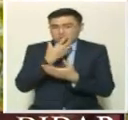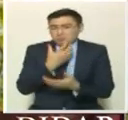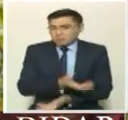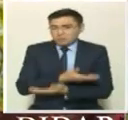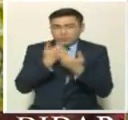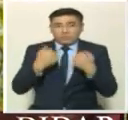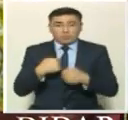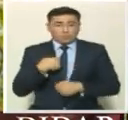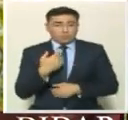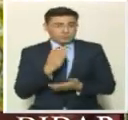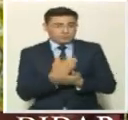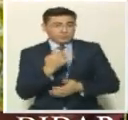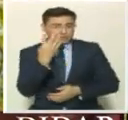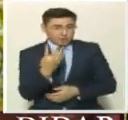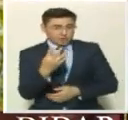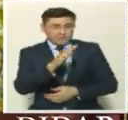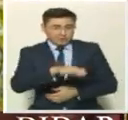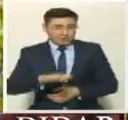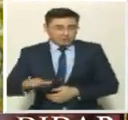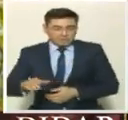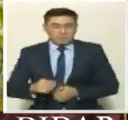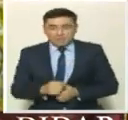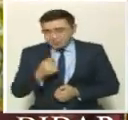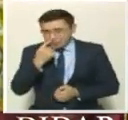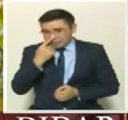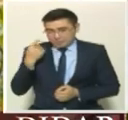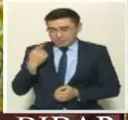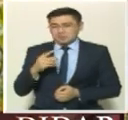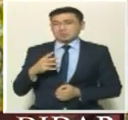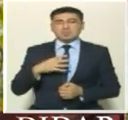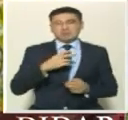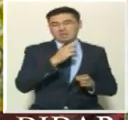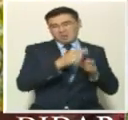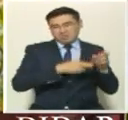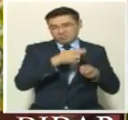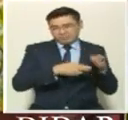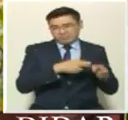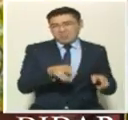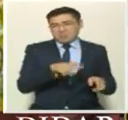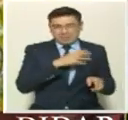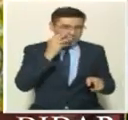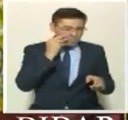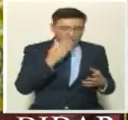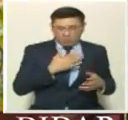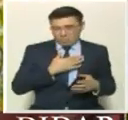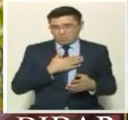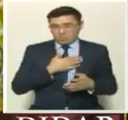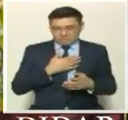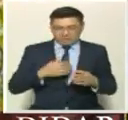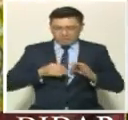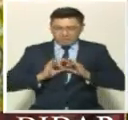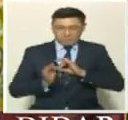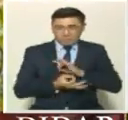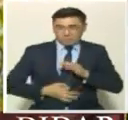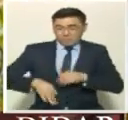бар, 4 балам бар да. 4 балам бар. Жақында операциядан келдім, Алматыдан да. Баламда қазір мен ішек ауру